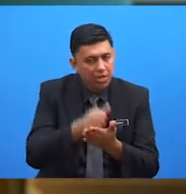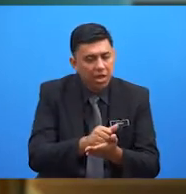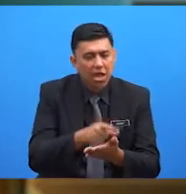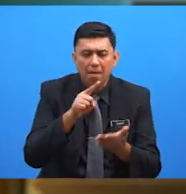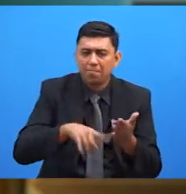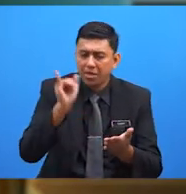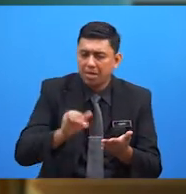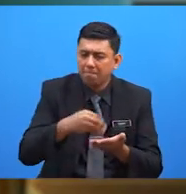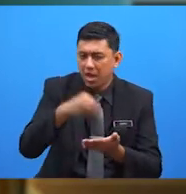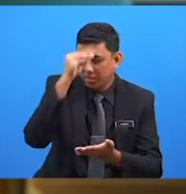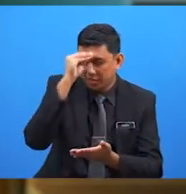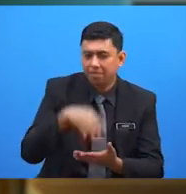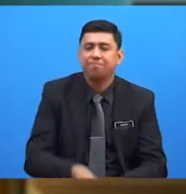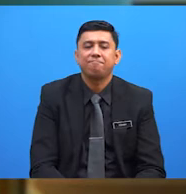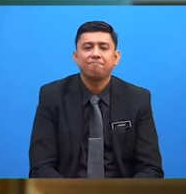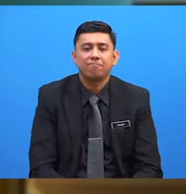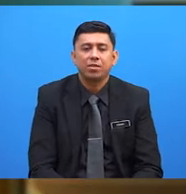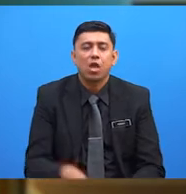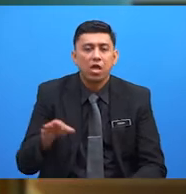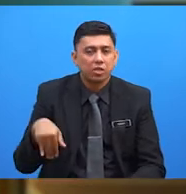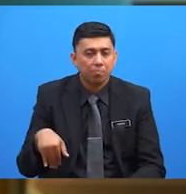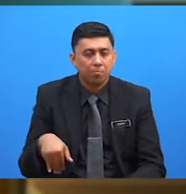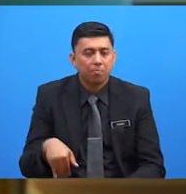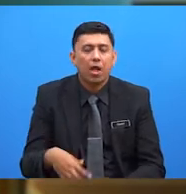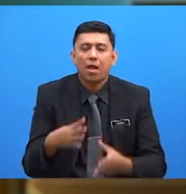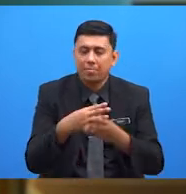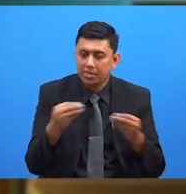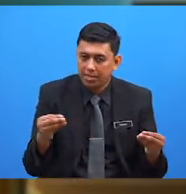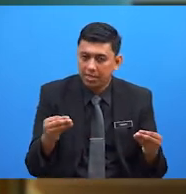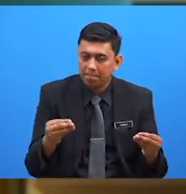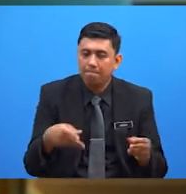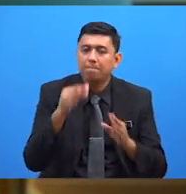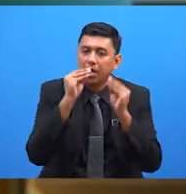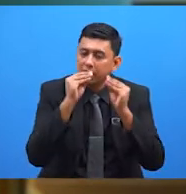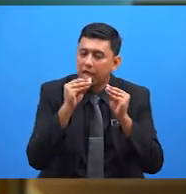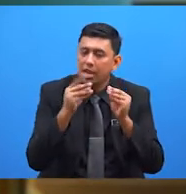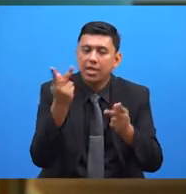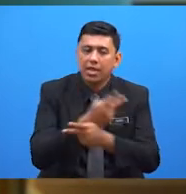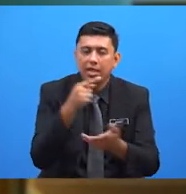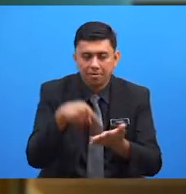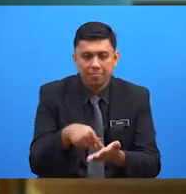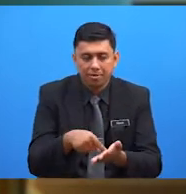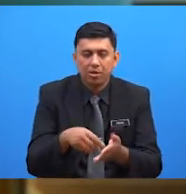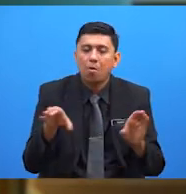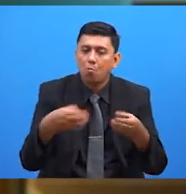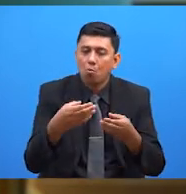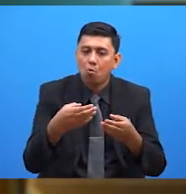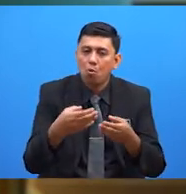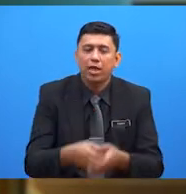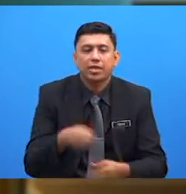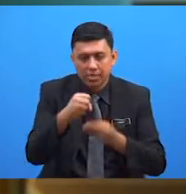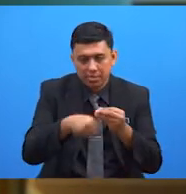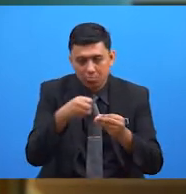yang telah dipelajari. Sebelum cikgu tamatkan episod pengajaran kali ini, cikgu buat